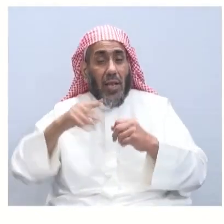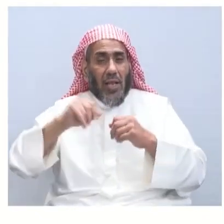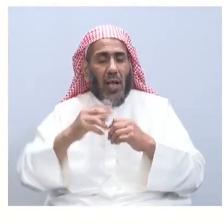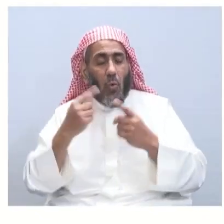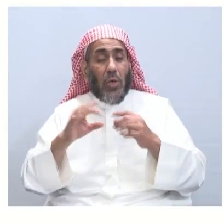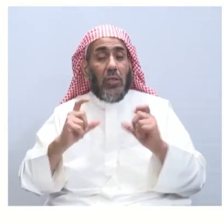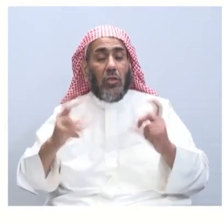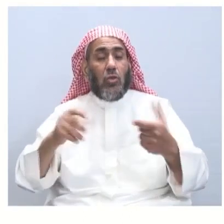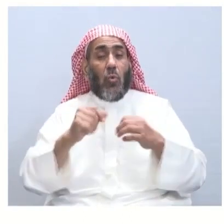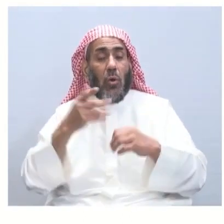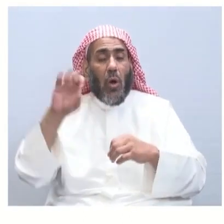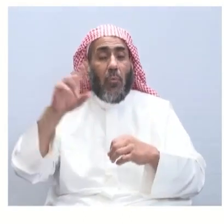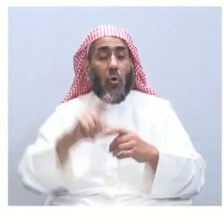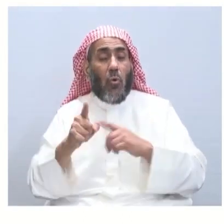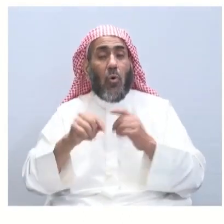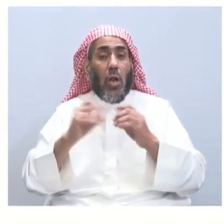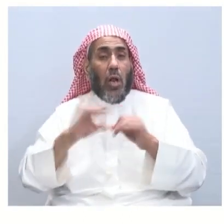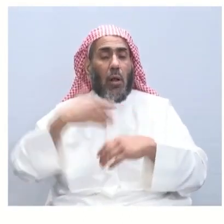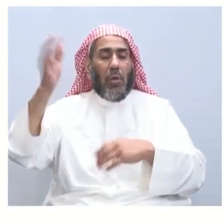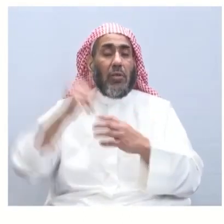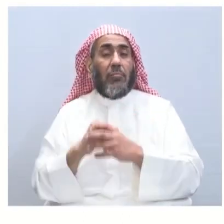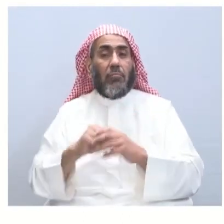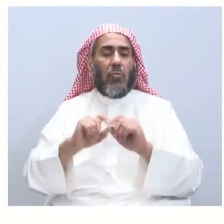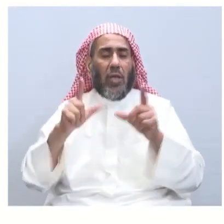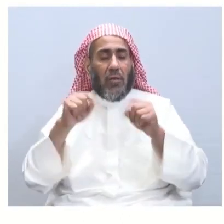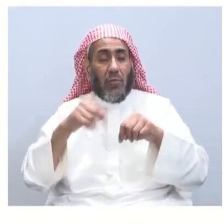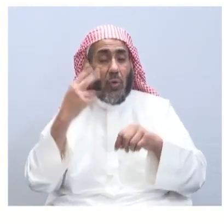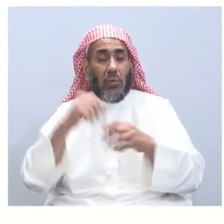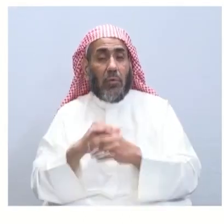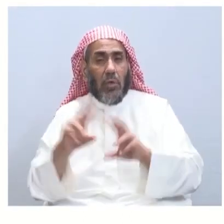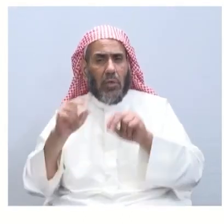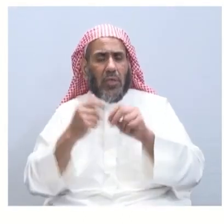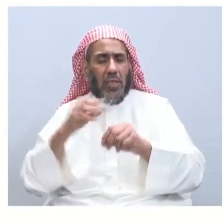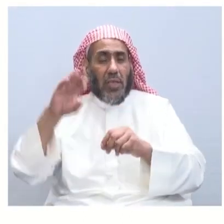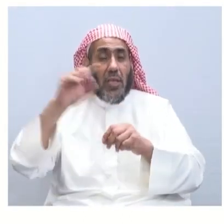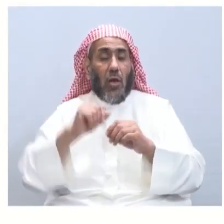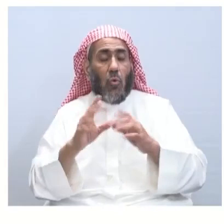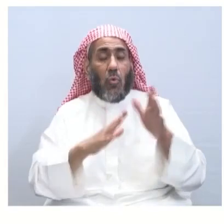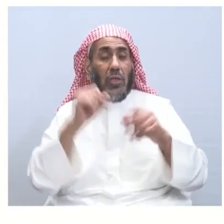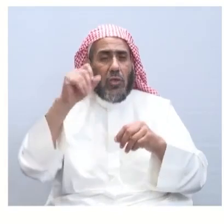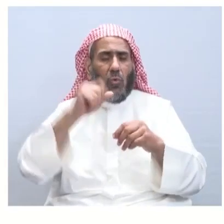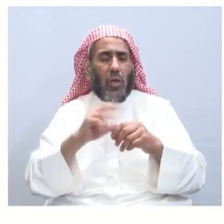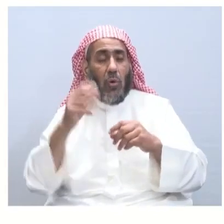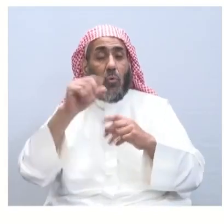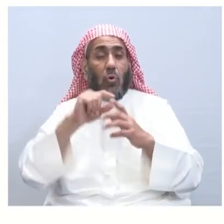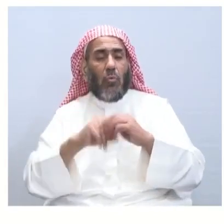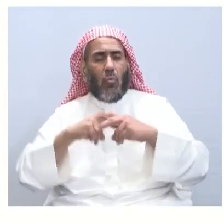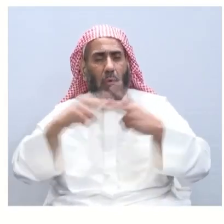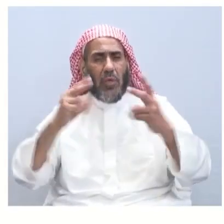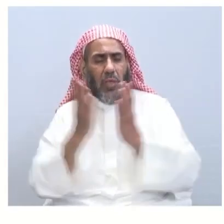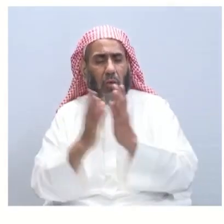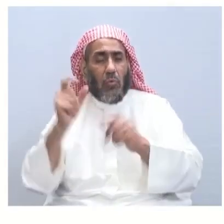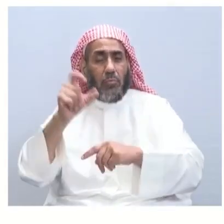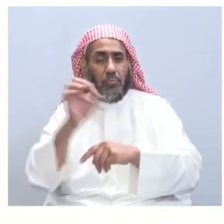مدرسه الديوان مدرسه ابلو وكذلك المهجر التي ظهرت في الوطن العربي كمدرسه الاحياء والديوان وابو والادب المحجري كما اطلعوا